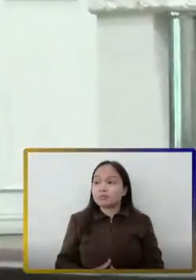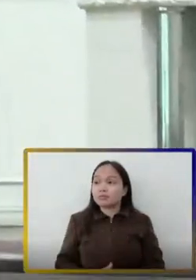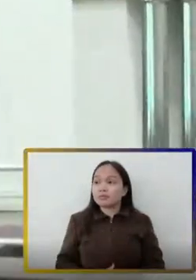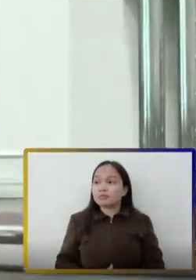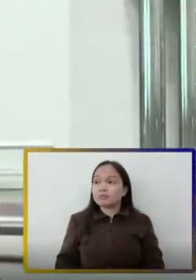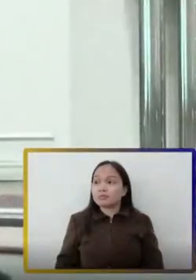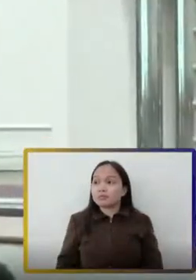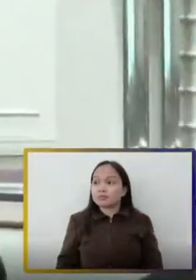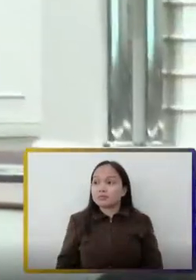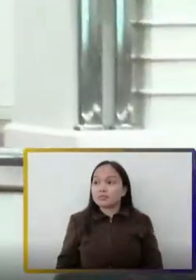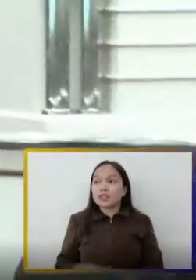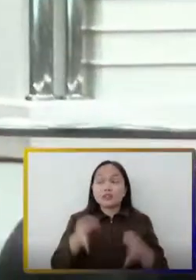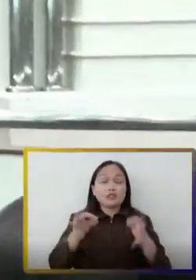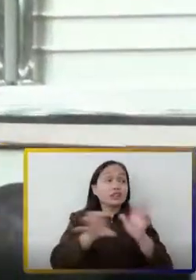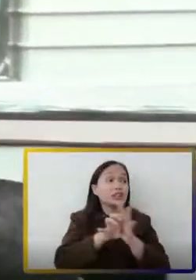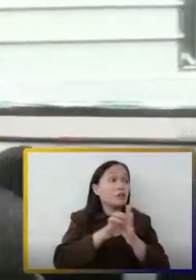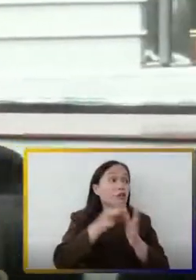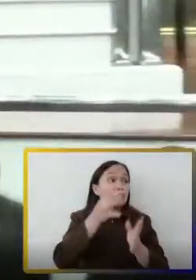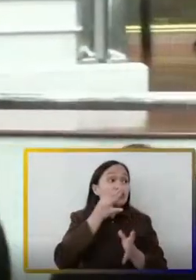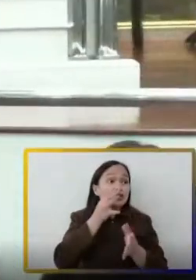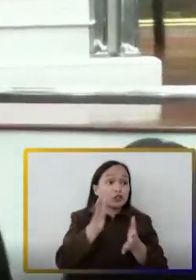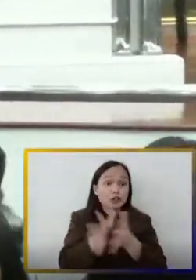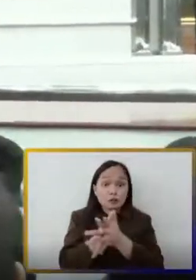Pag nagpila-pila na sa kainan,